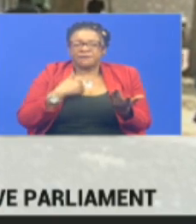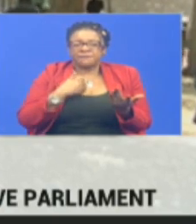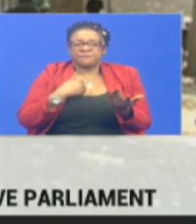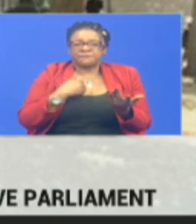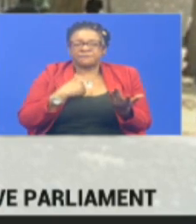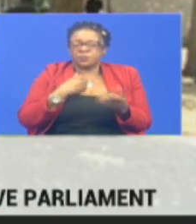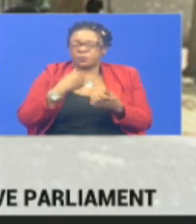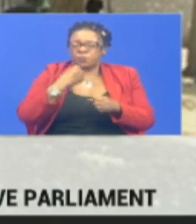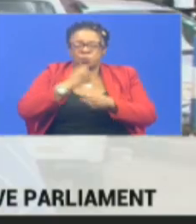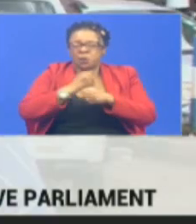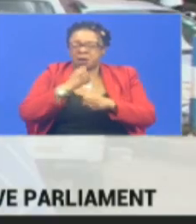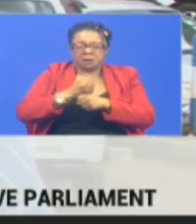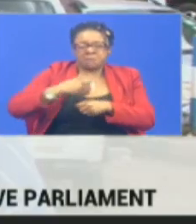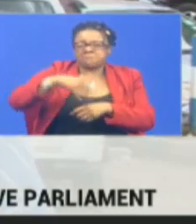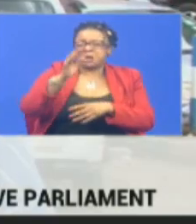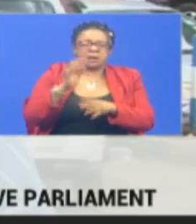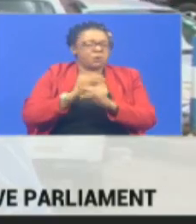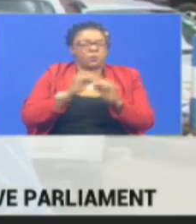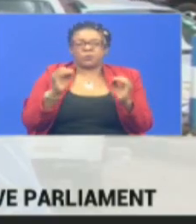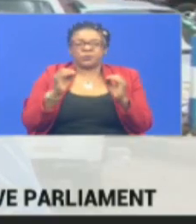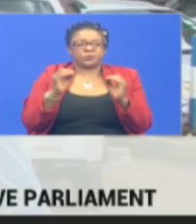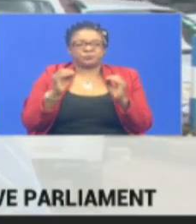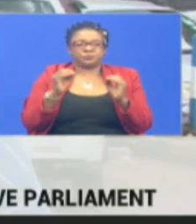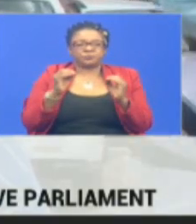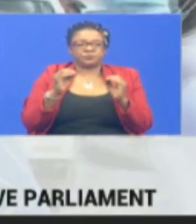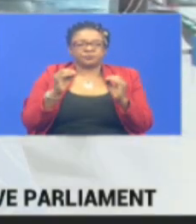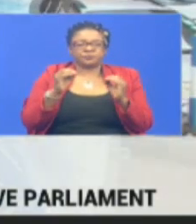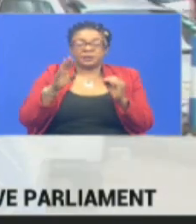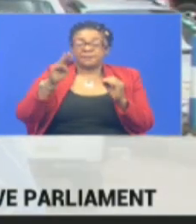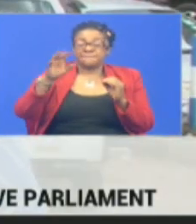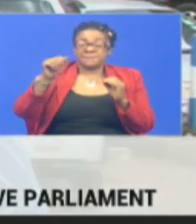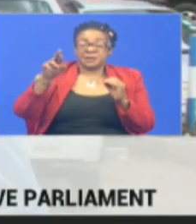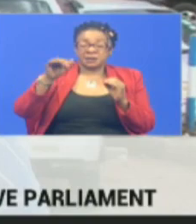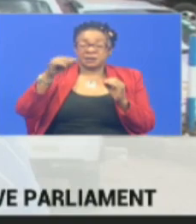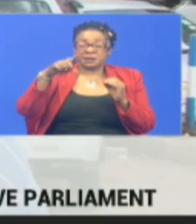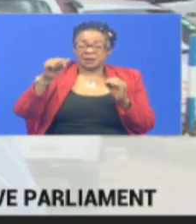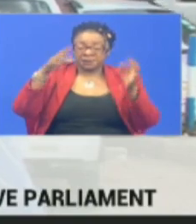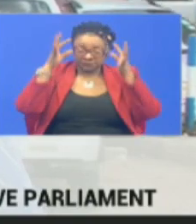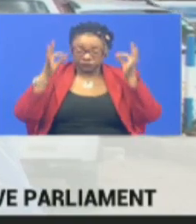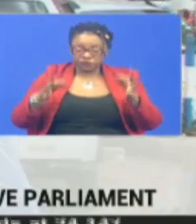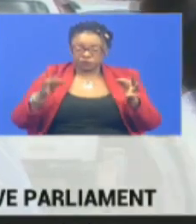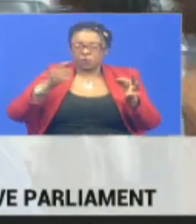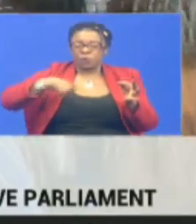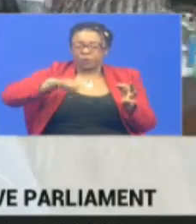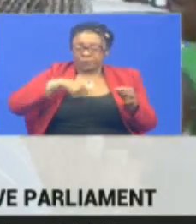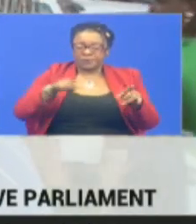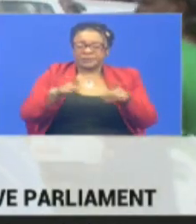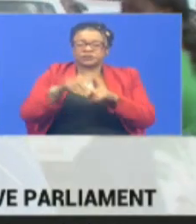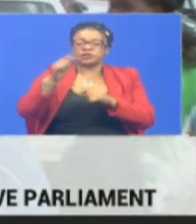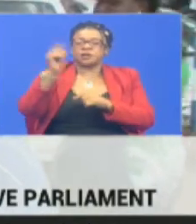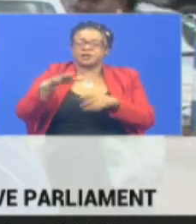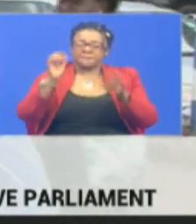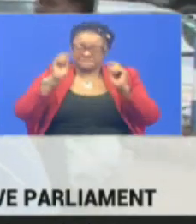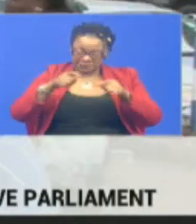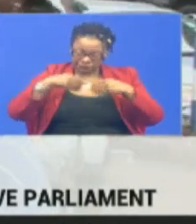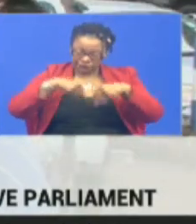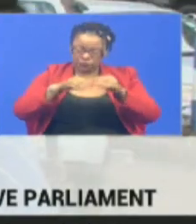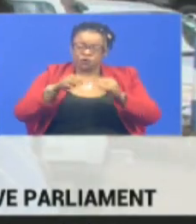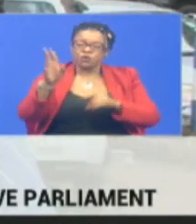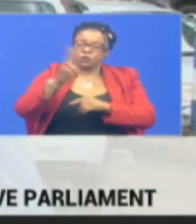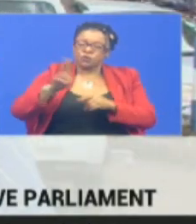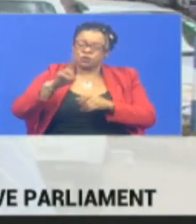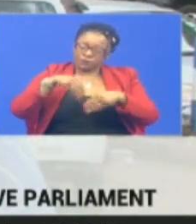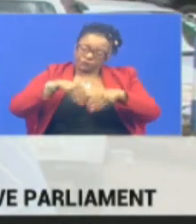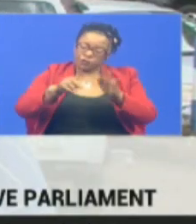kazi ambayo si yake. Uamuzi wa Maraga vyenye ameamua, sisi kama Wakenya tufuate na Uhuru Kenyatta afuate